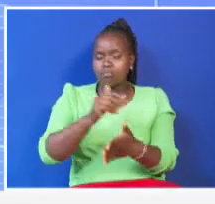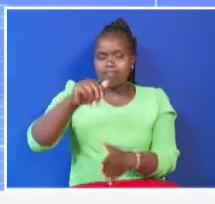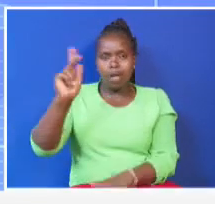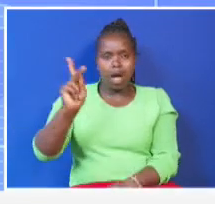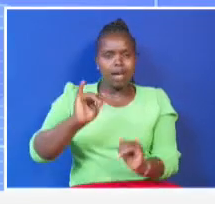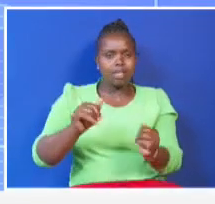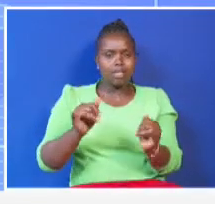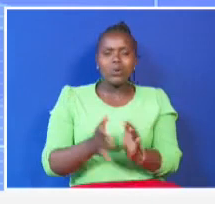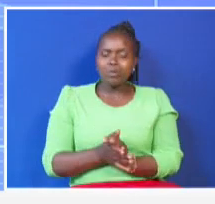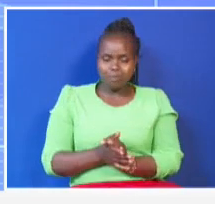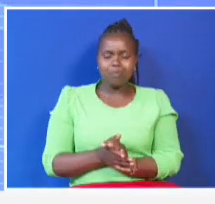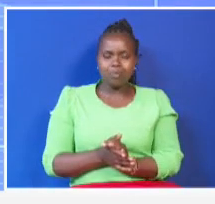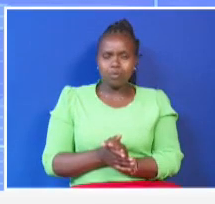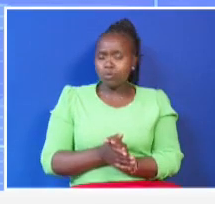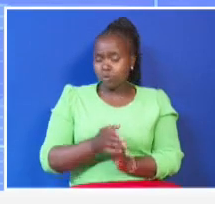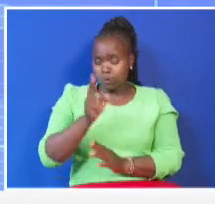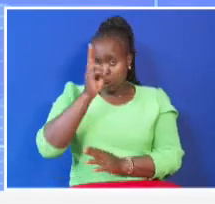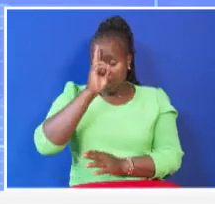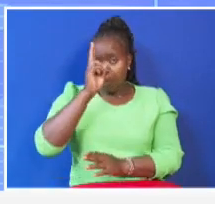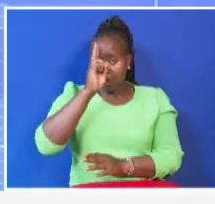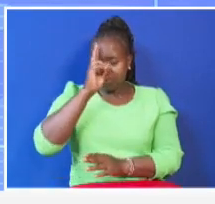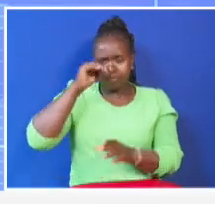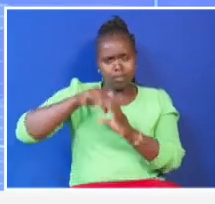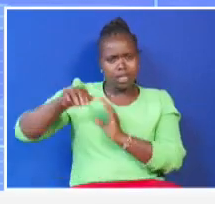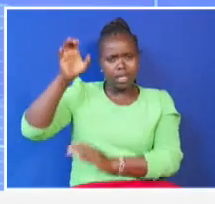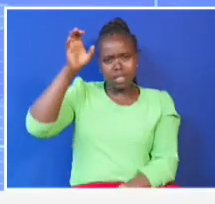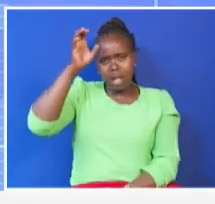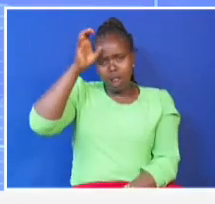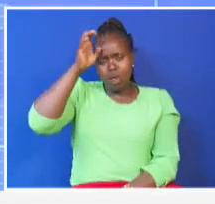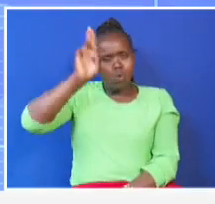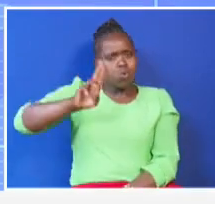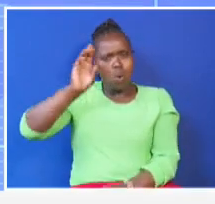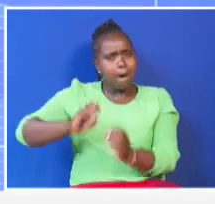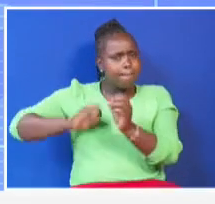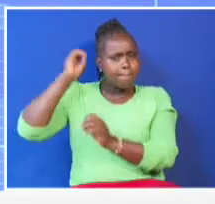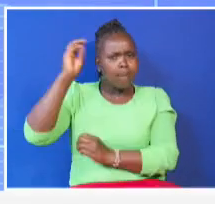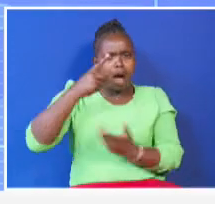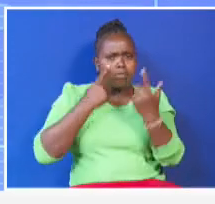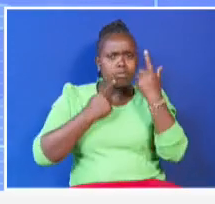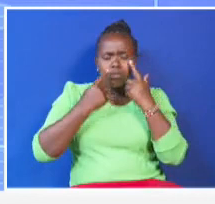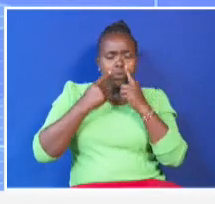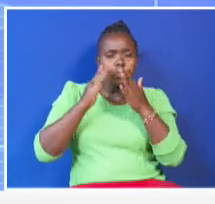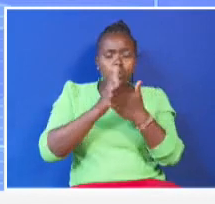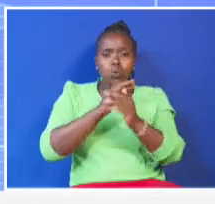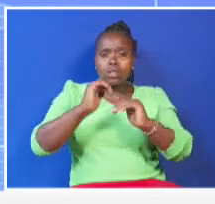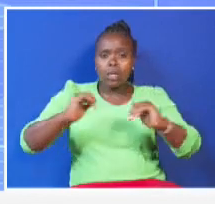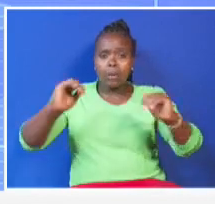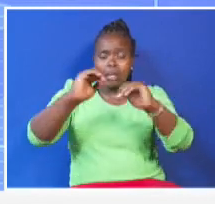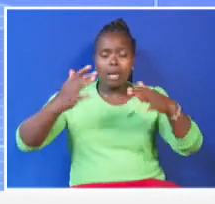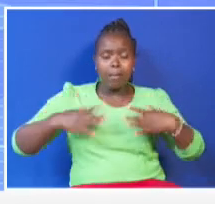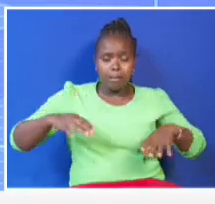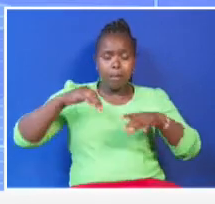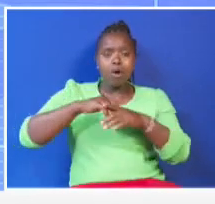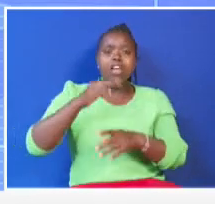Mwale wa Kirk. Ili walazimu maafisa wa polisi mjini Eldoret kutumia vitoza machozi kuwatawanya wafuasi wa gombea watatu